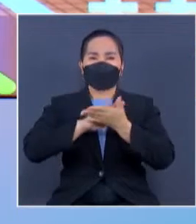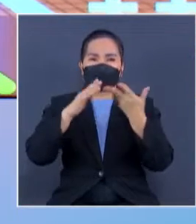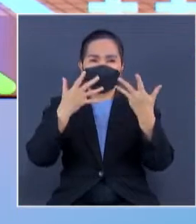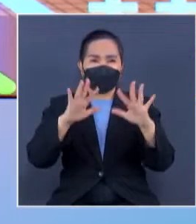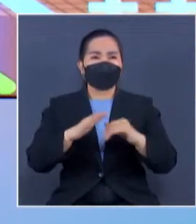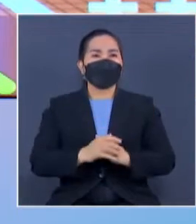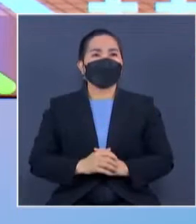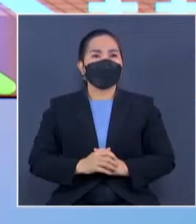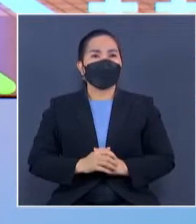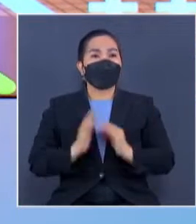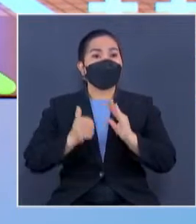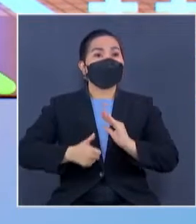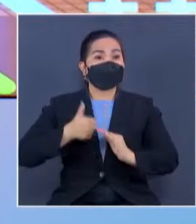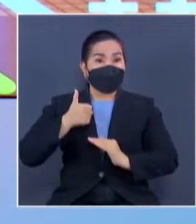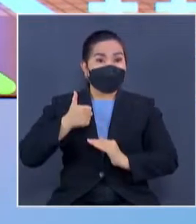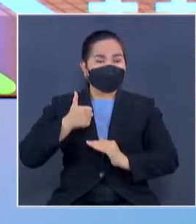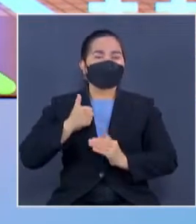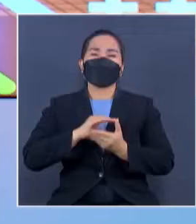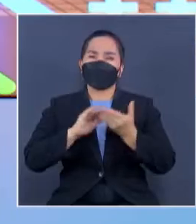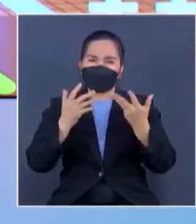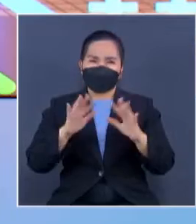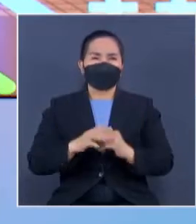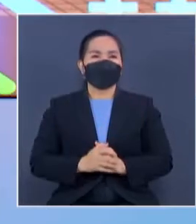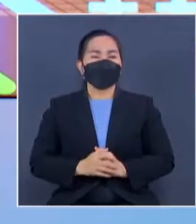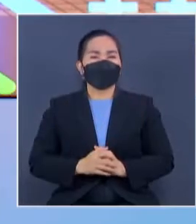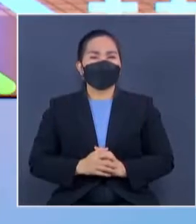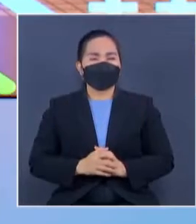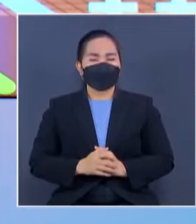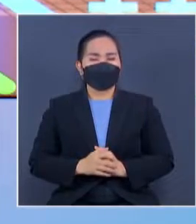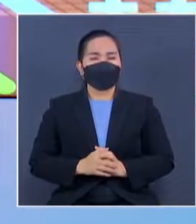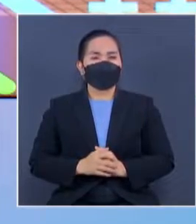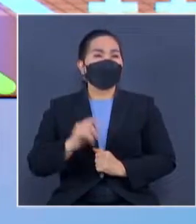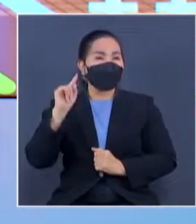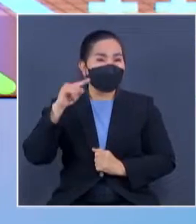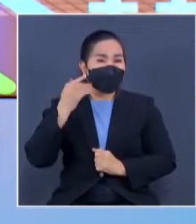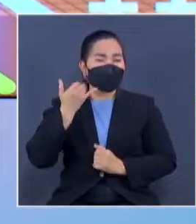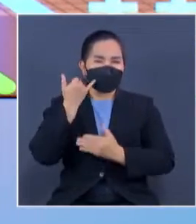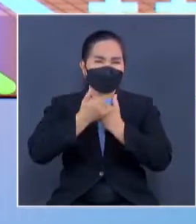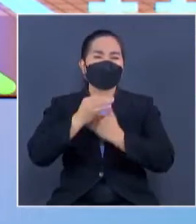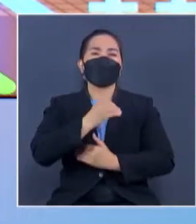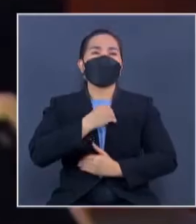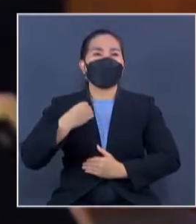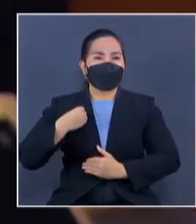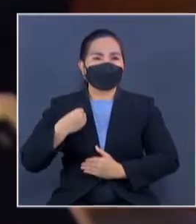ะซึ่งเราก็ได้ทราบผลกันแล้วว่าสาวงามที่สามารถคว้ามงกุฎไปครองได้สำเร็จก็คือสาวงามจากโปแลนด์ค่ะ